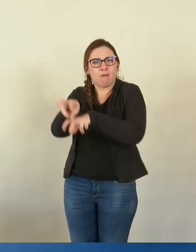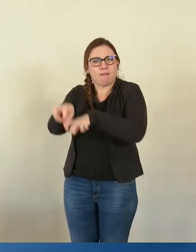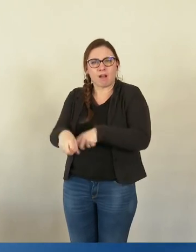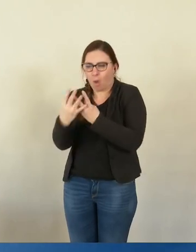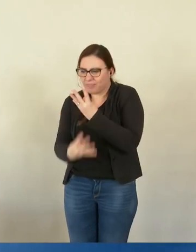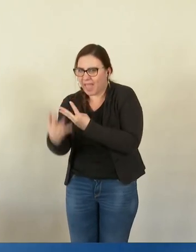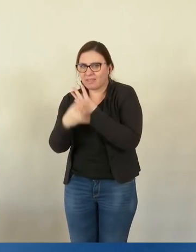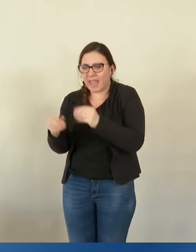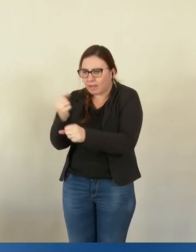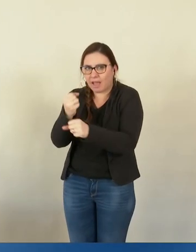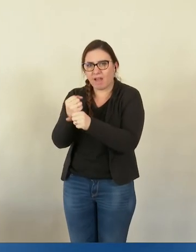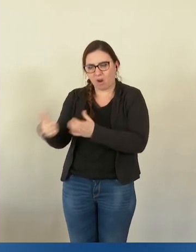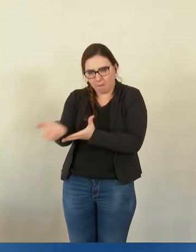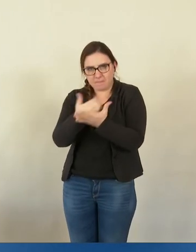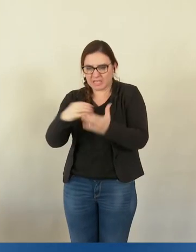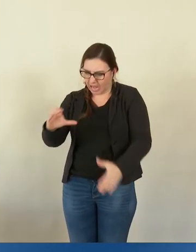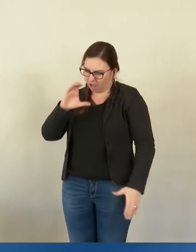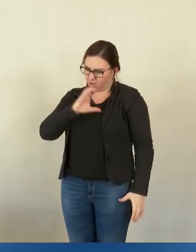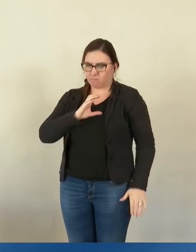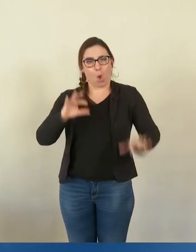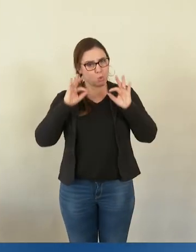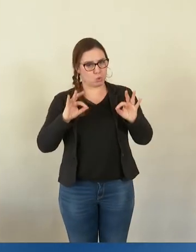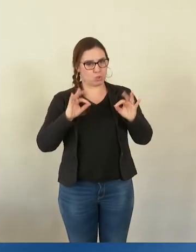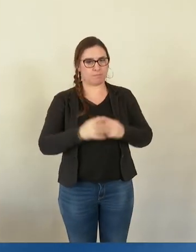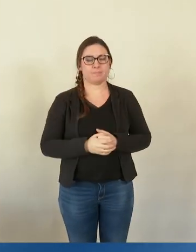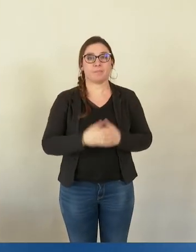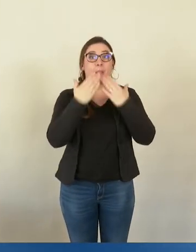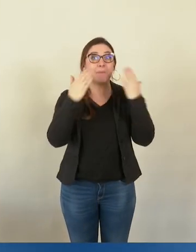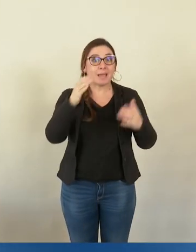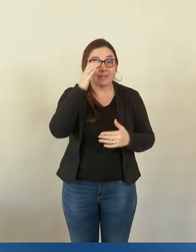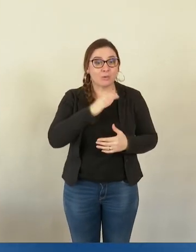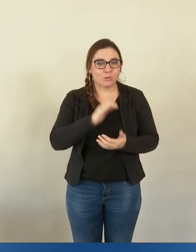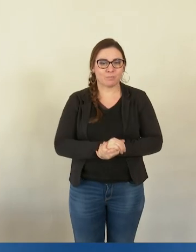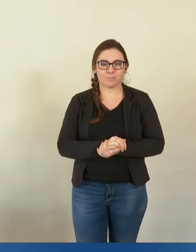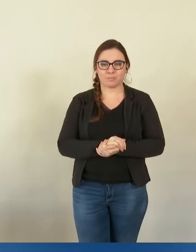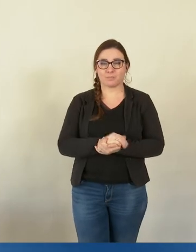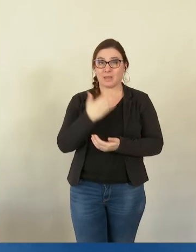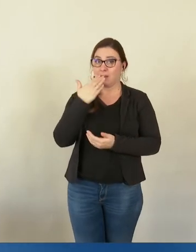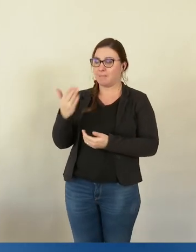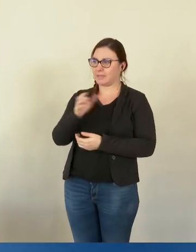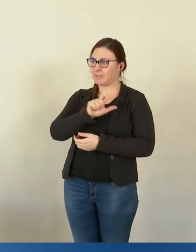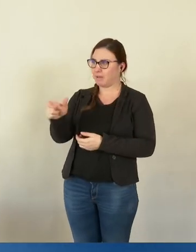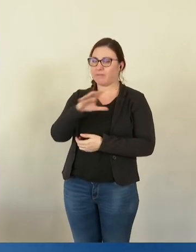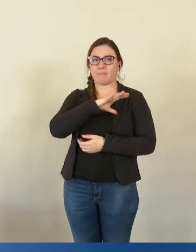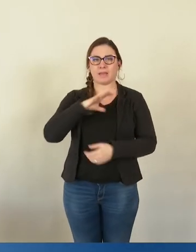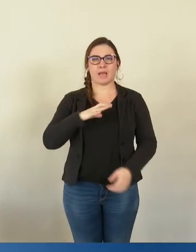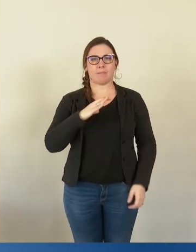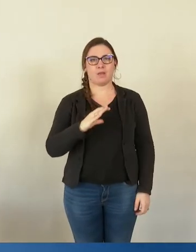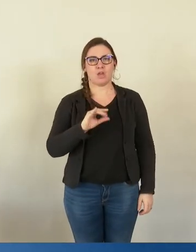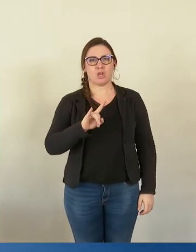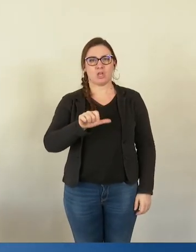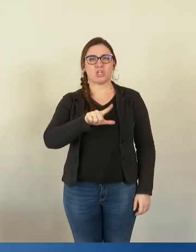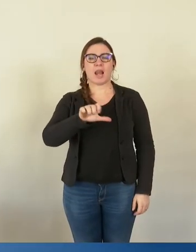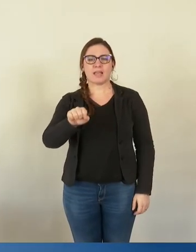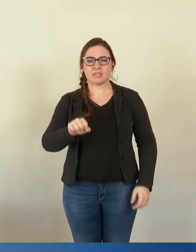terre merci pour votre attention merci beaucoup euh madame Chalas oui merci Monsieur